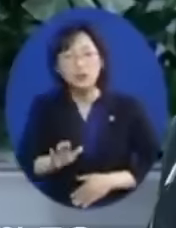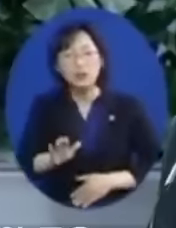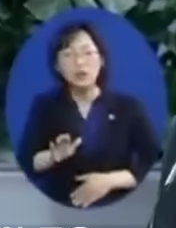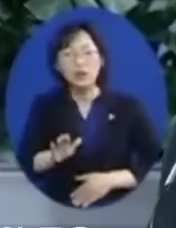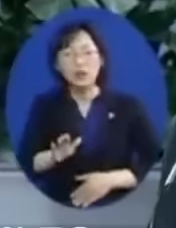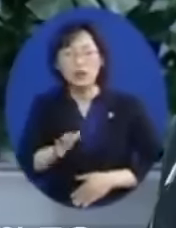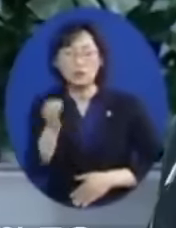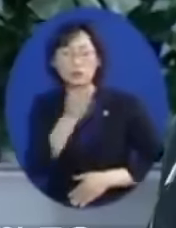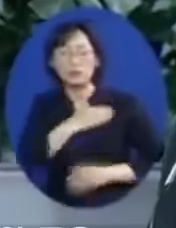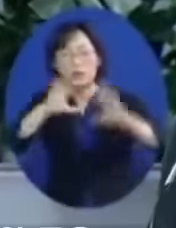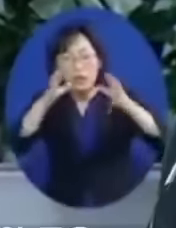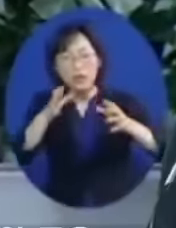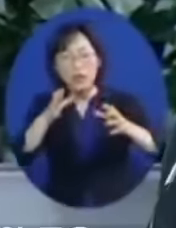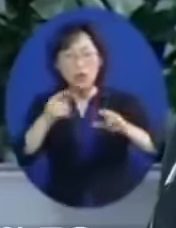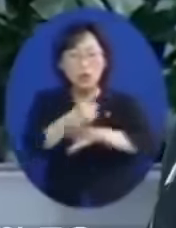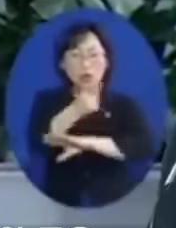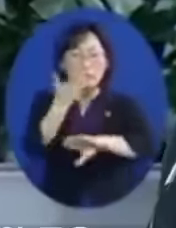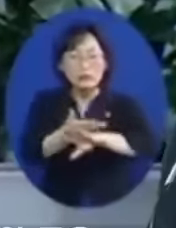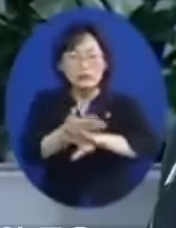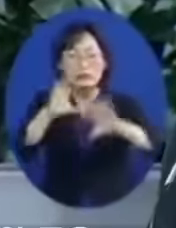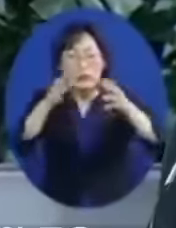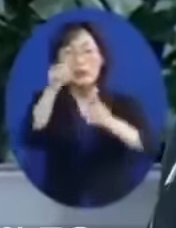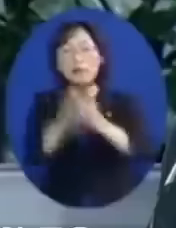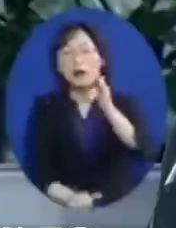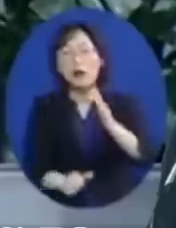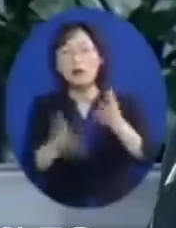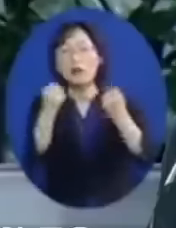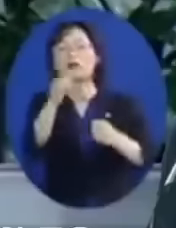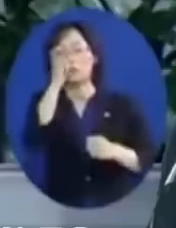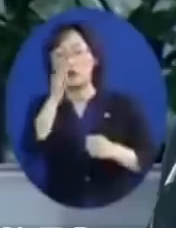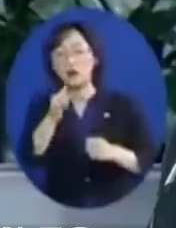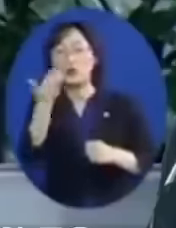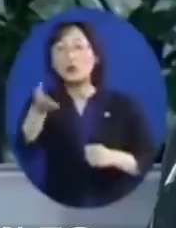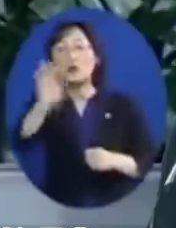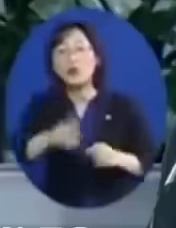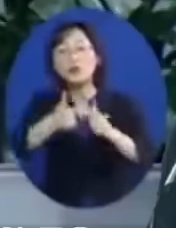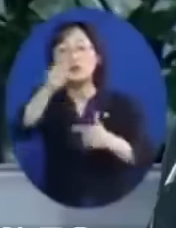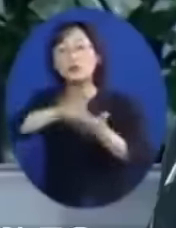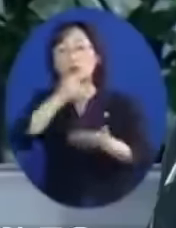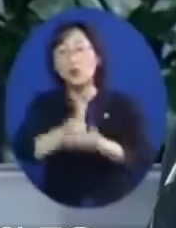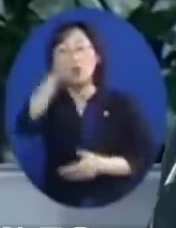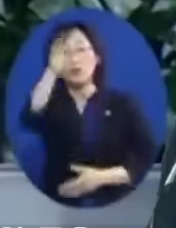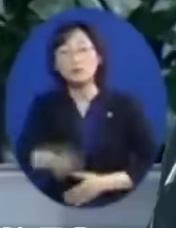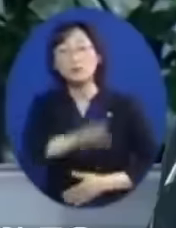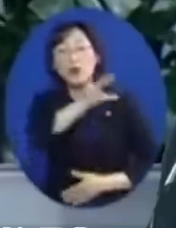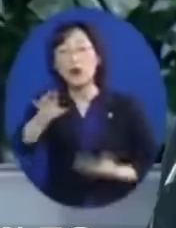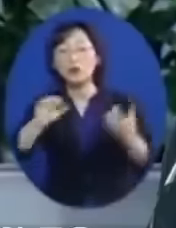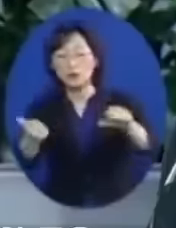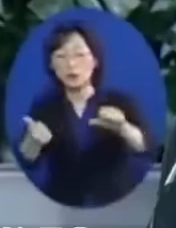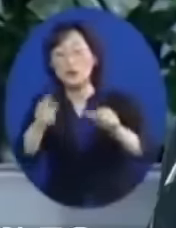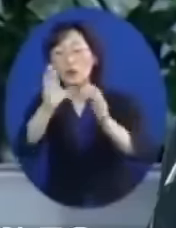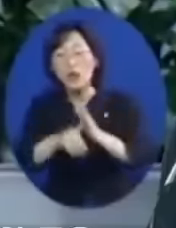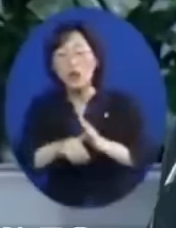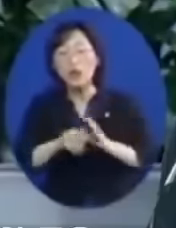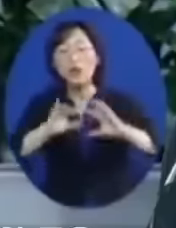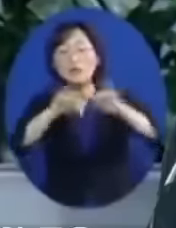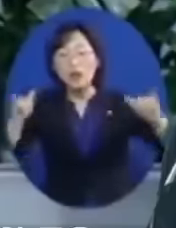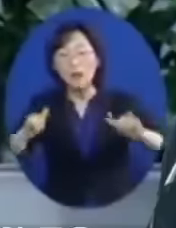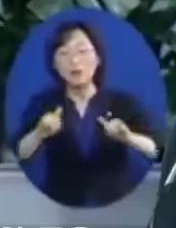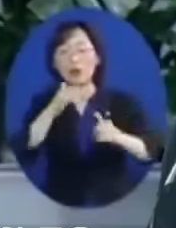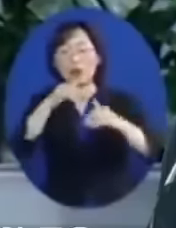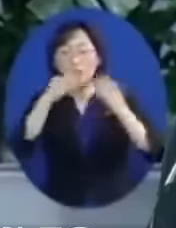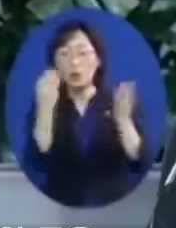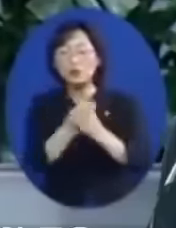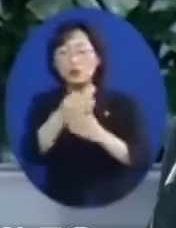다음에는 실패하고 있는 것입니다. 그런데 예수 그리스도께서 십자가에 죽으실 때 우리 인류의 저주를 대신